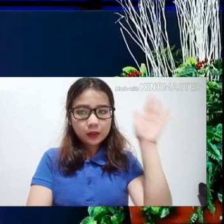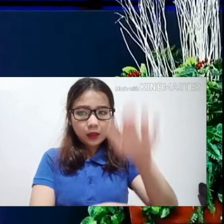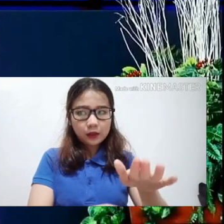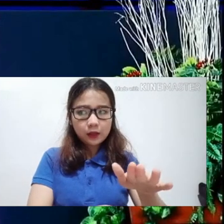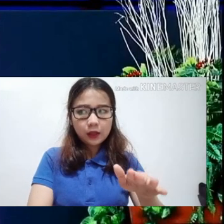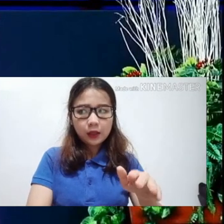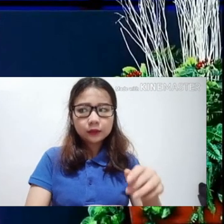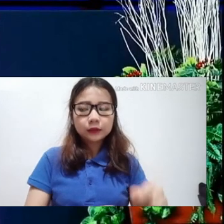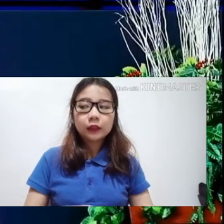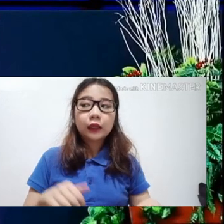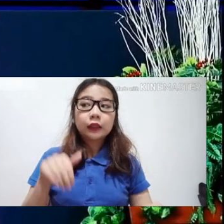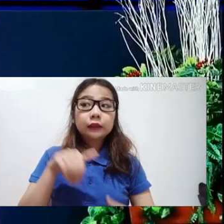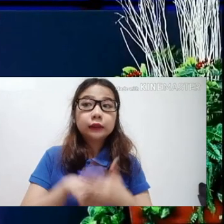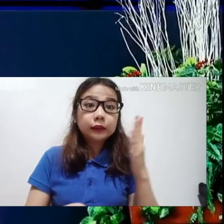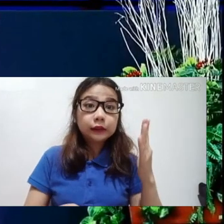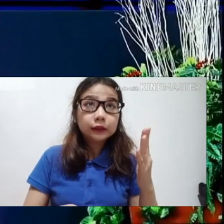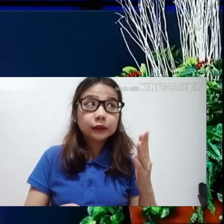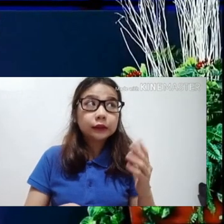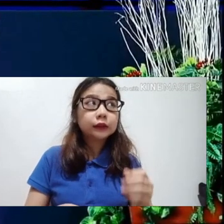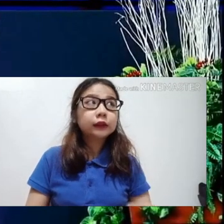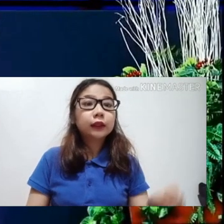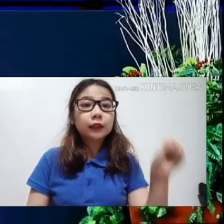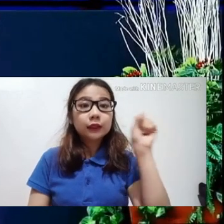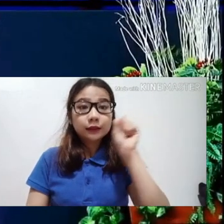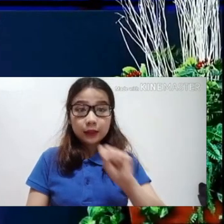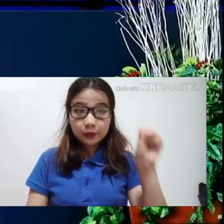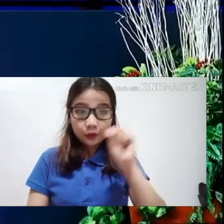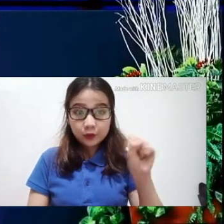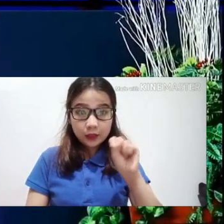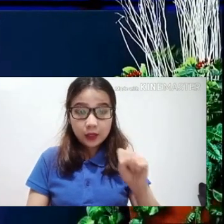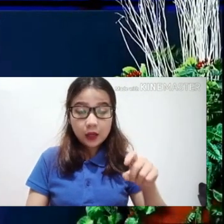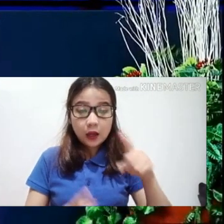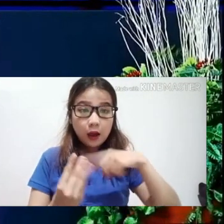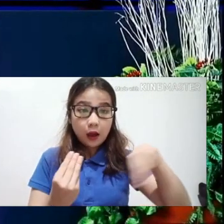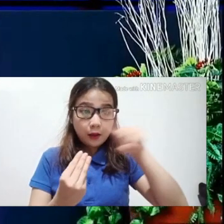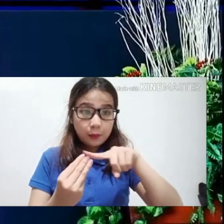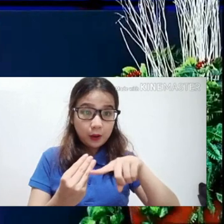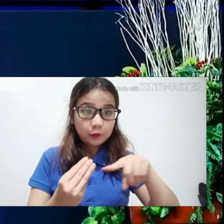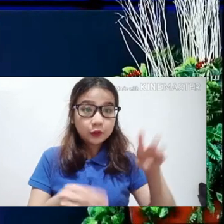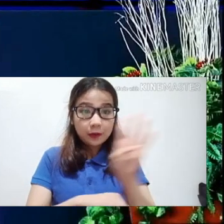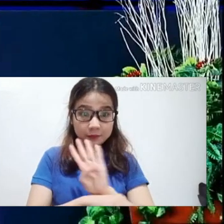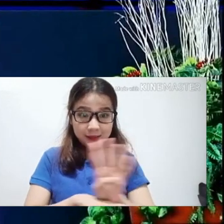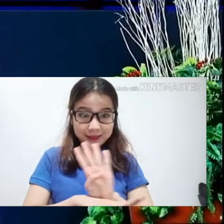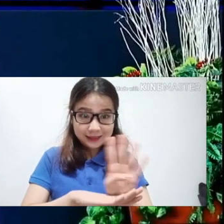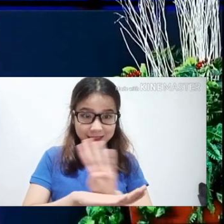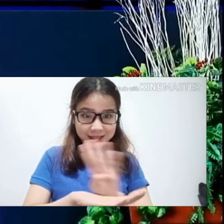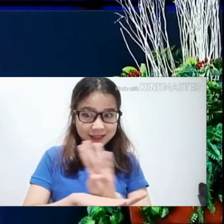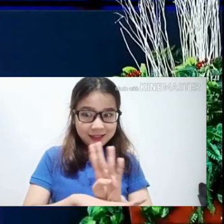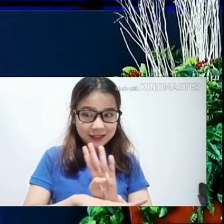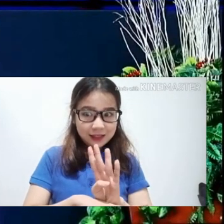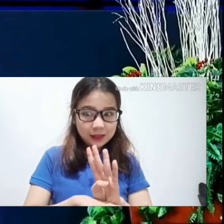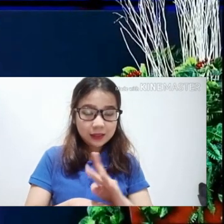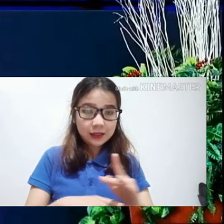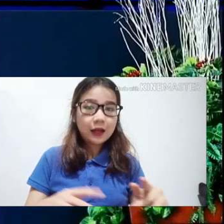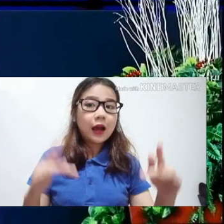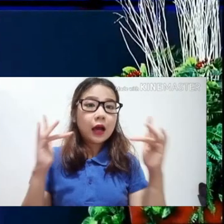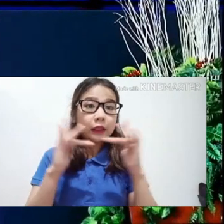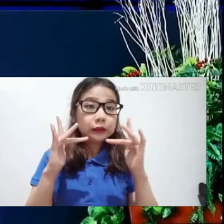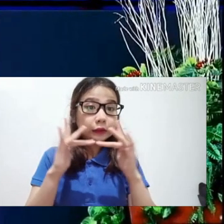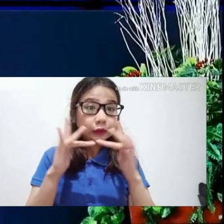on Saturday, meron po tayong magiging talk show about business and how to start up your business during this COVID season.